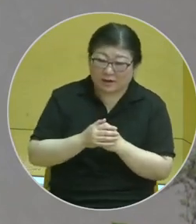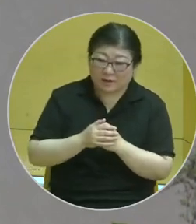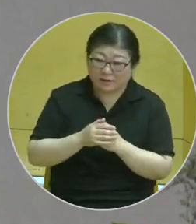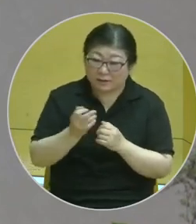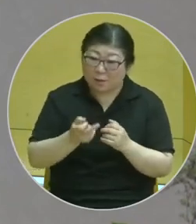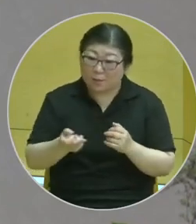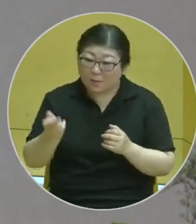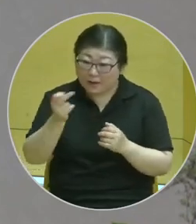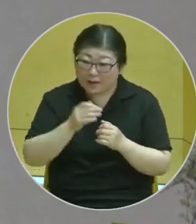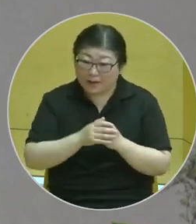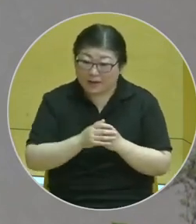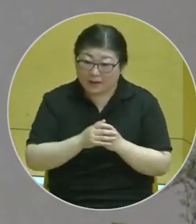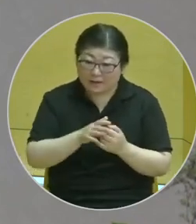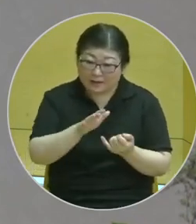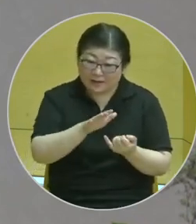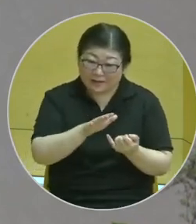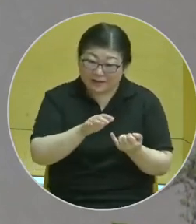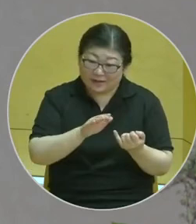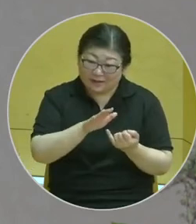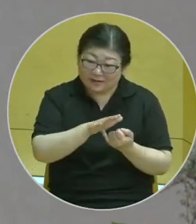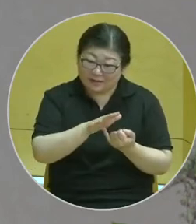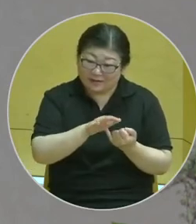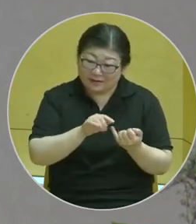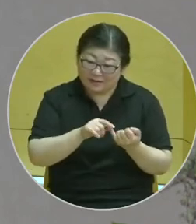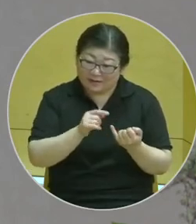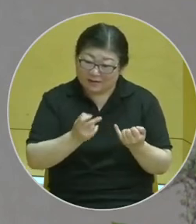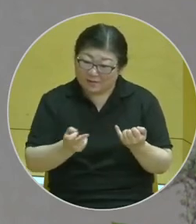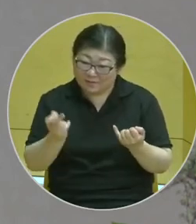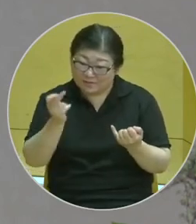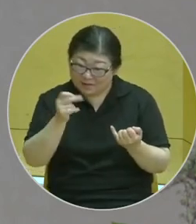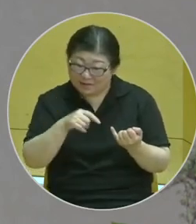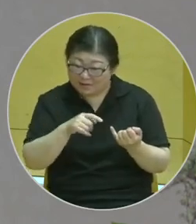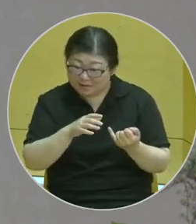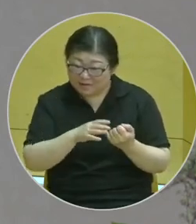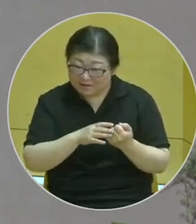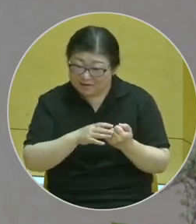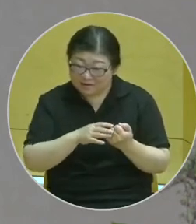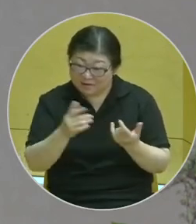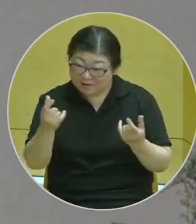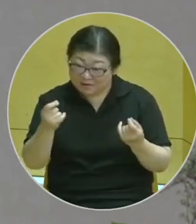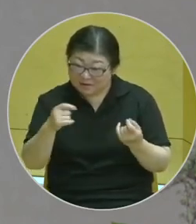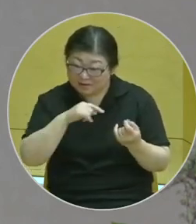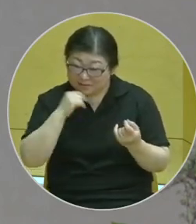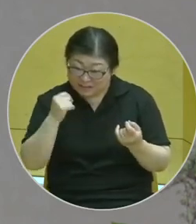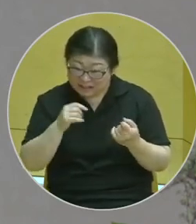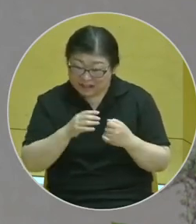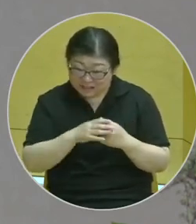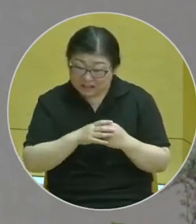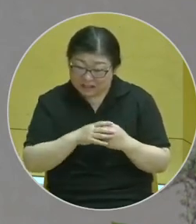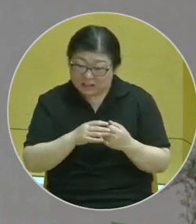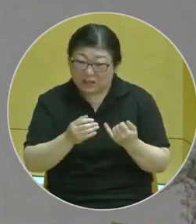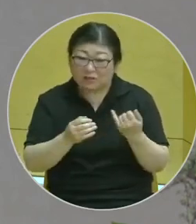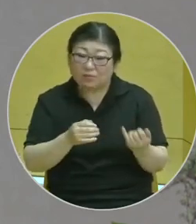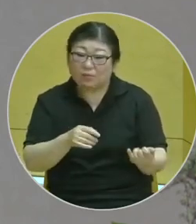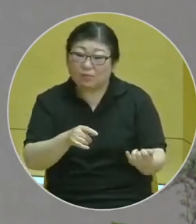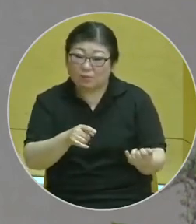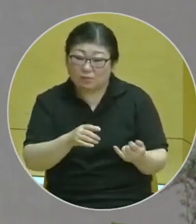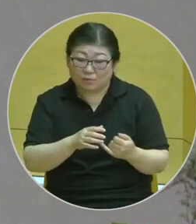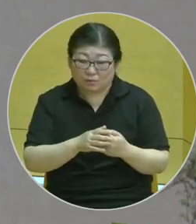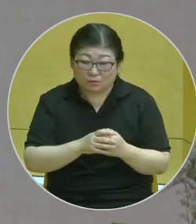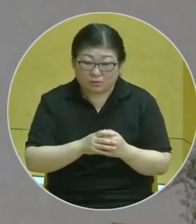아이 그 오빠 이에 pa 가 일치 했어요 그래서 그 아이에게 회사서 의무 습니 다 얘야 니 동생이 높이가 없으면 죽어